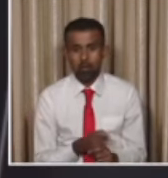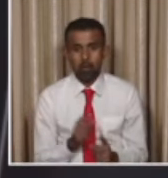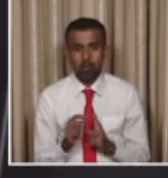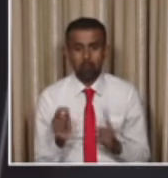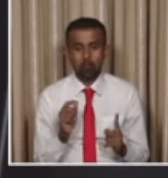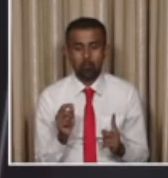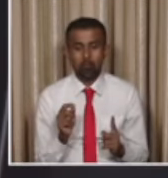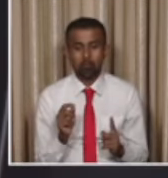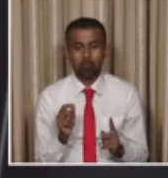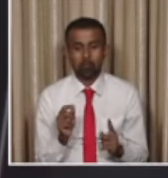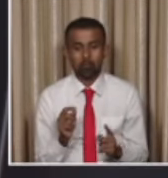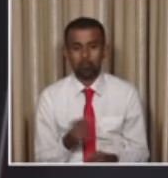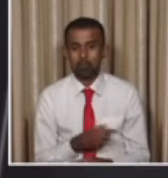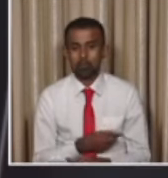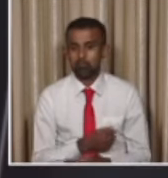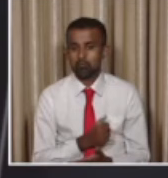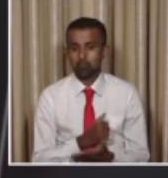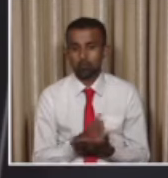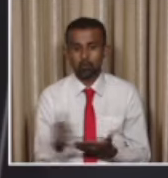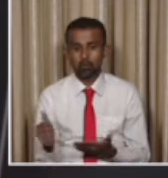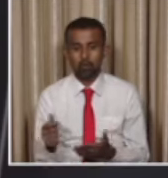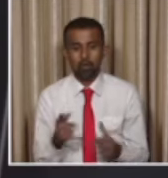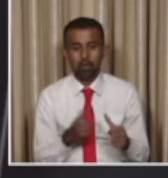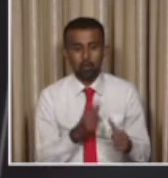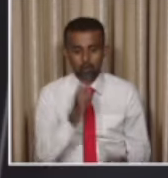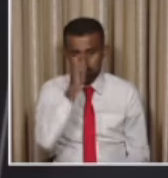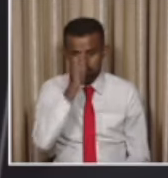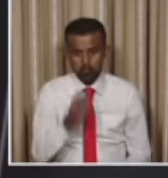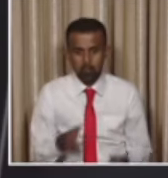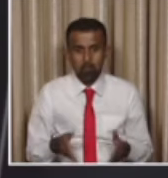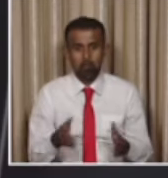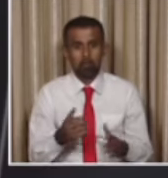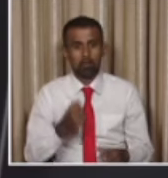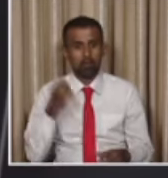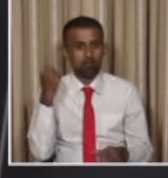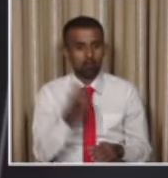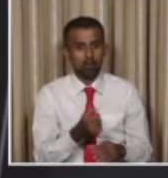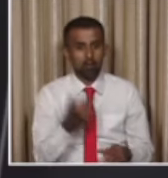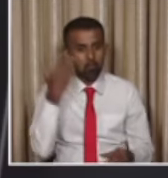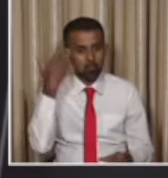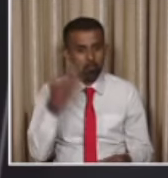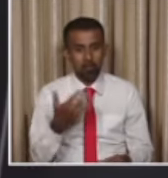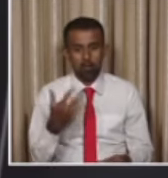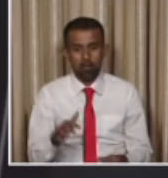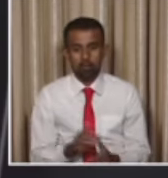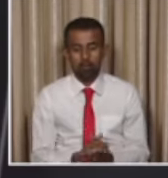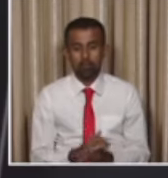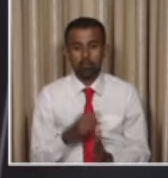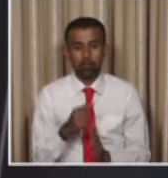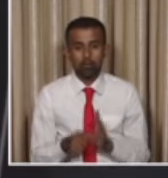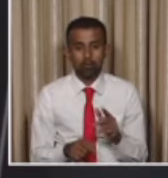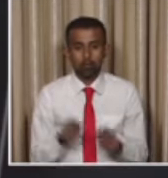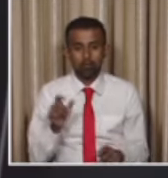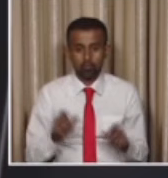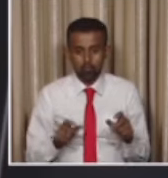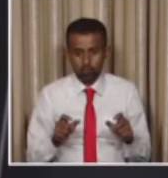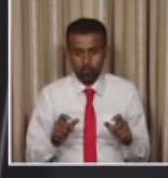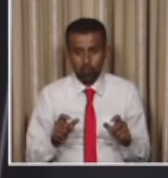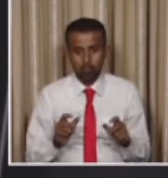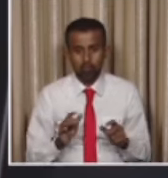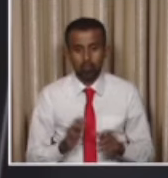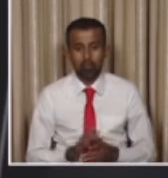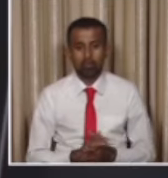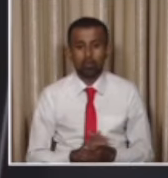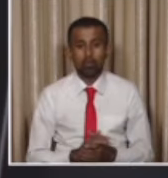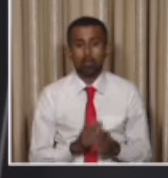මන්ත්‍රීලා ඉවර කරලා අතුකෝරල මන්ත්‍රීතුමා පාරේ තලලා මරලා මේ රටේ මහජනතාවගේ